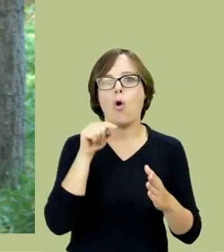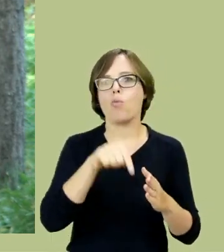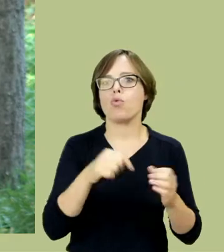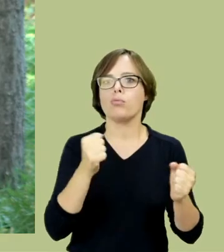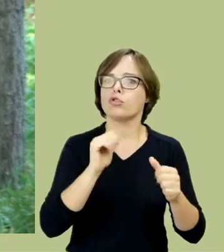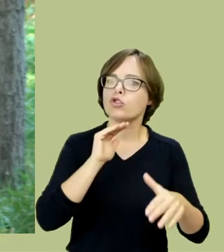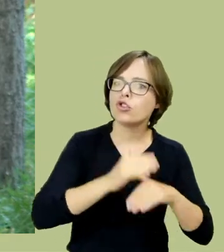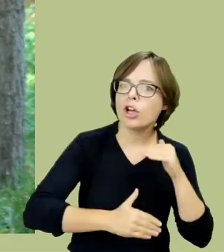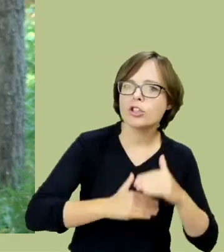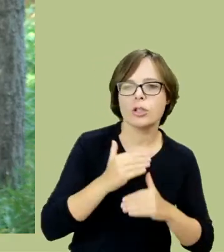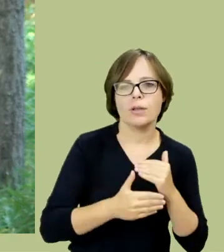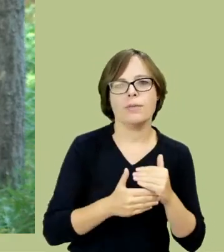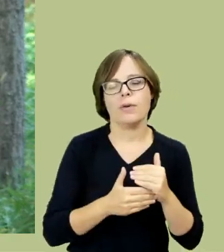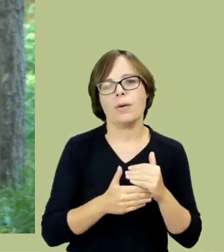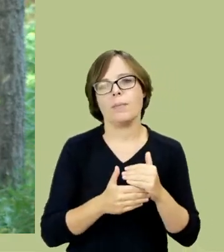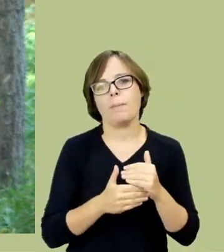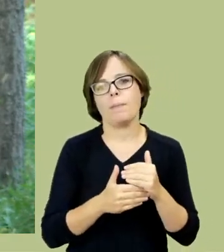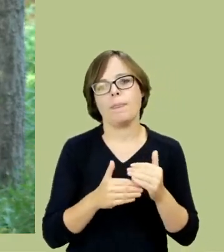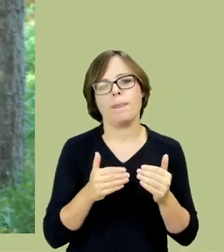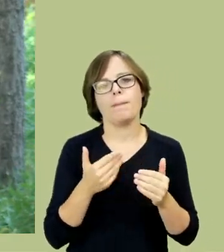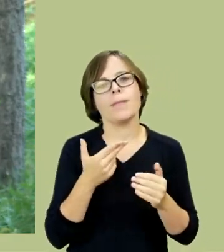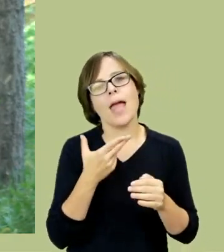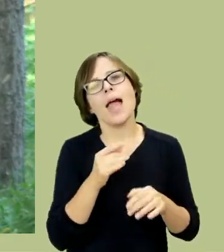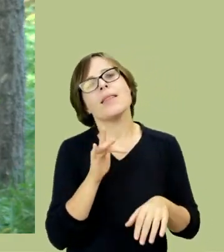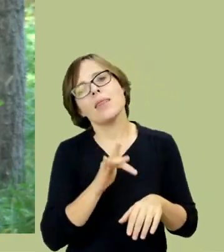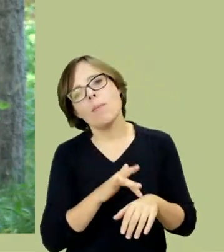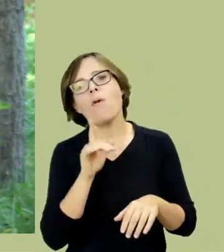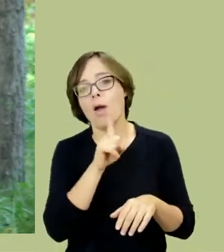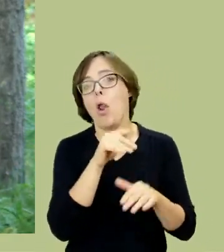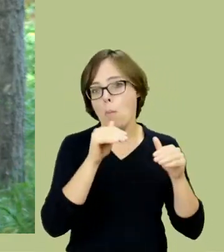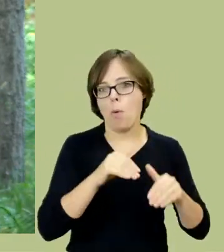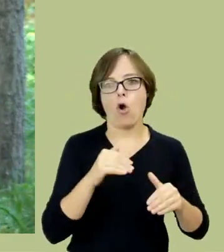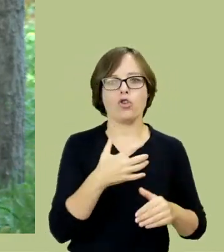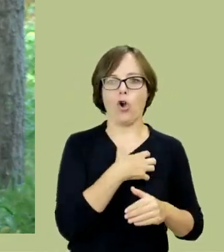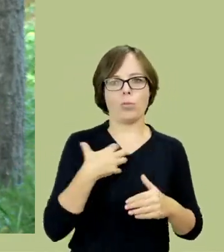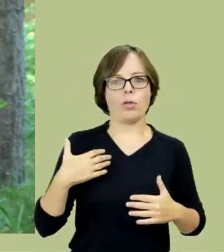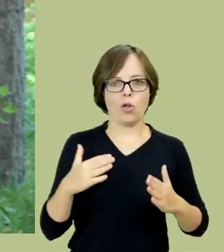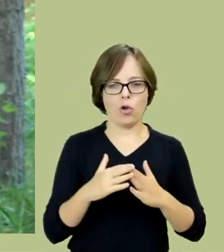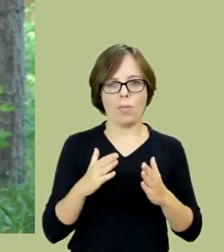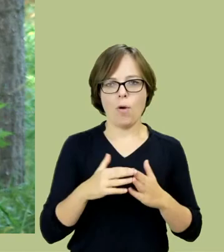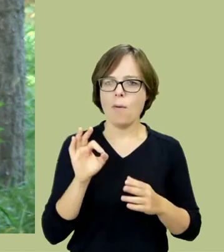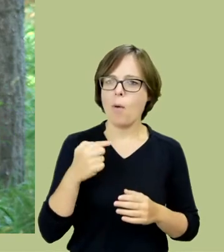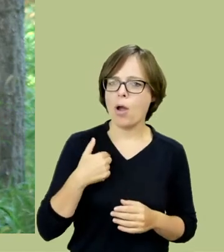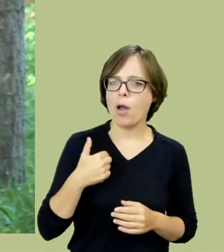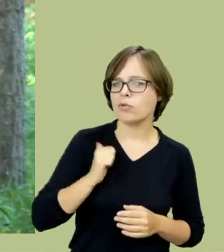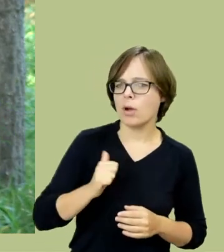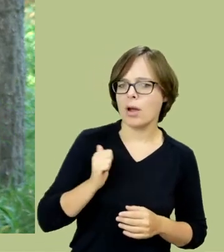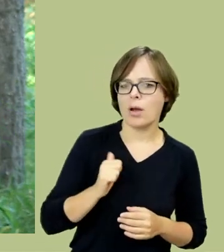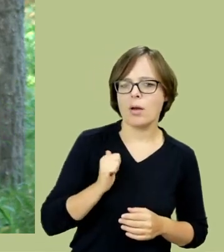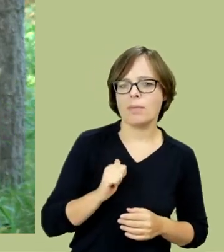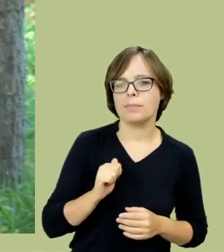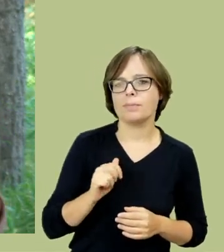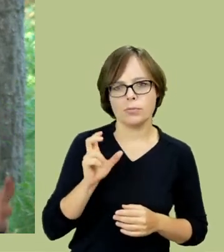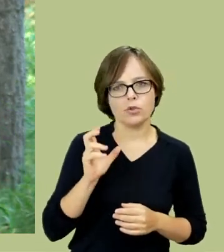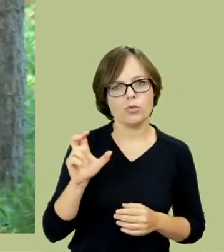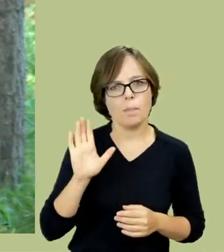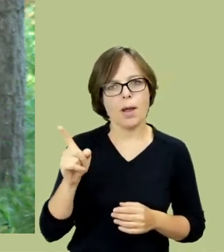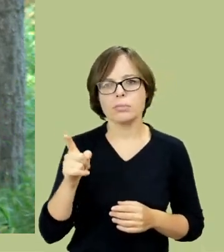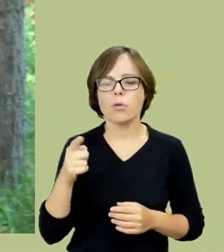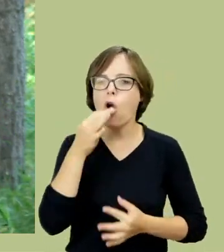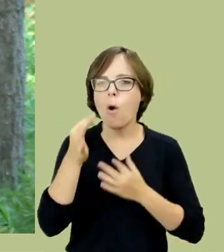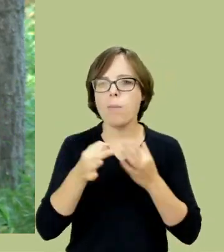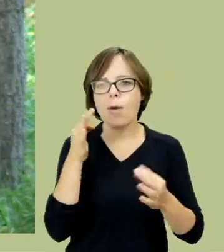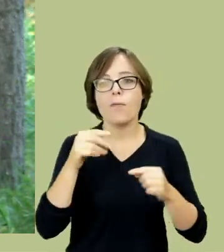choć nietypową gospodynią domową, bo tak czekałam też, czy padnie ten epizod, kiedy ona tutaj